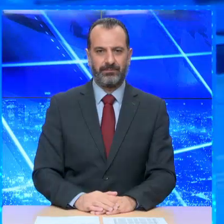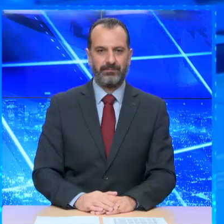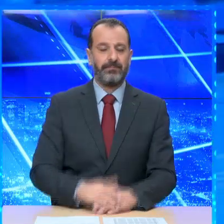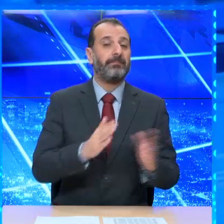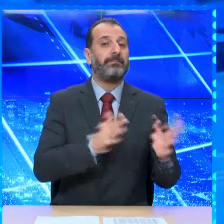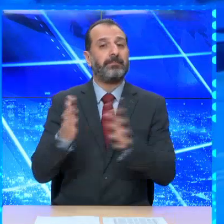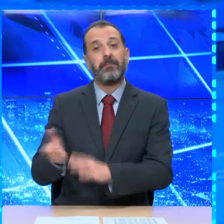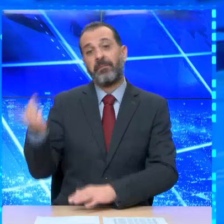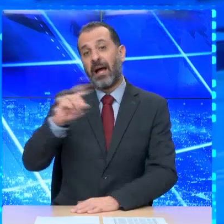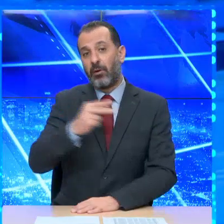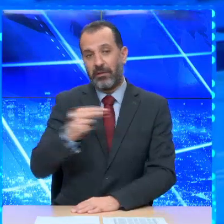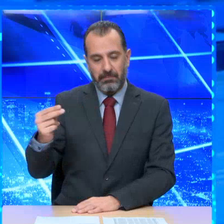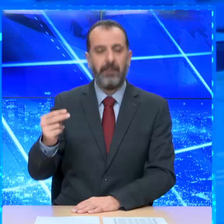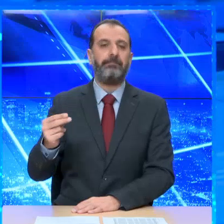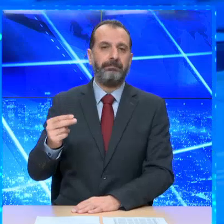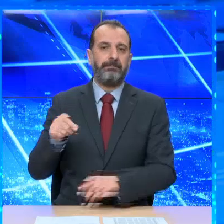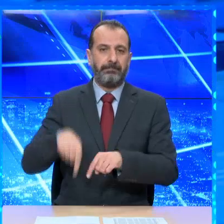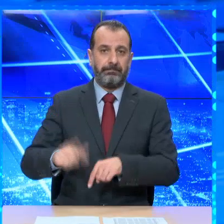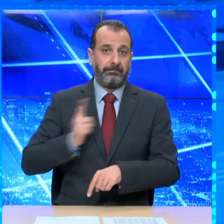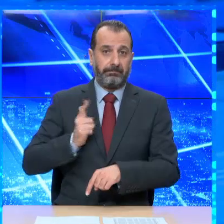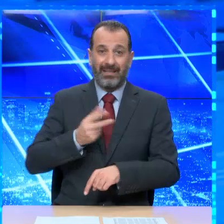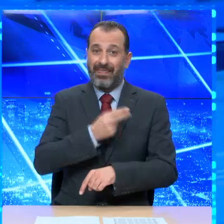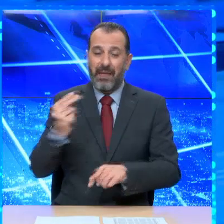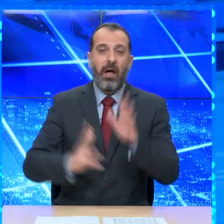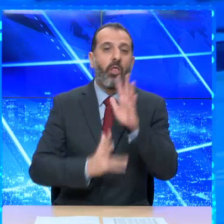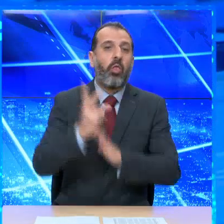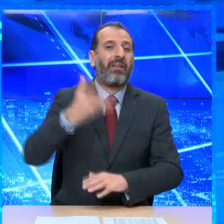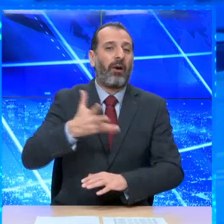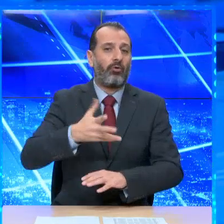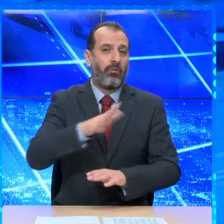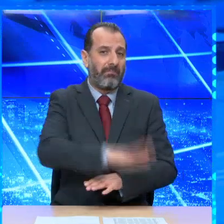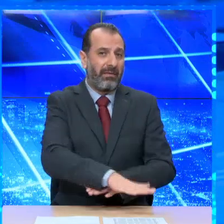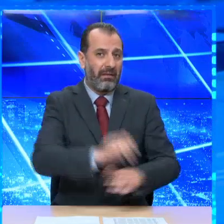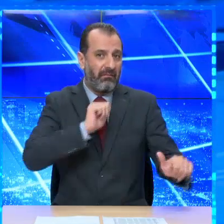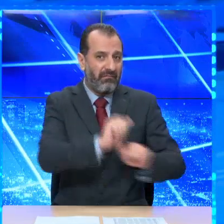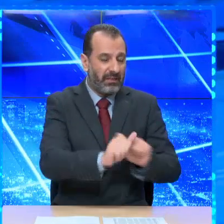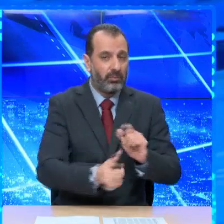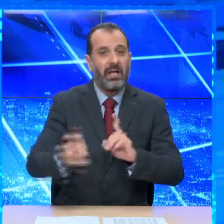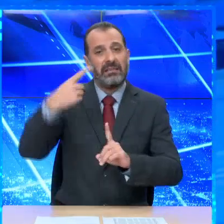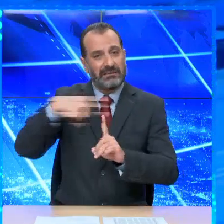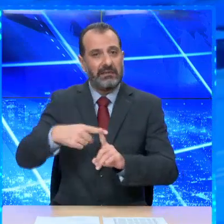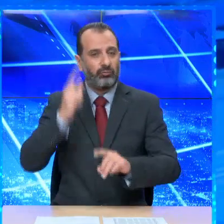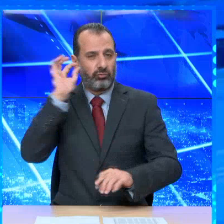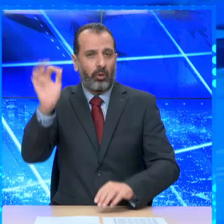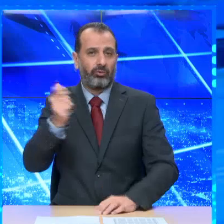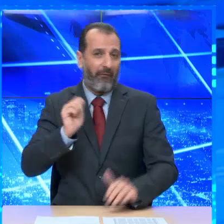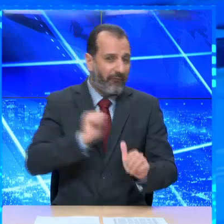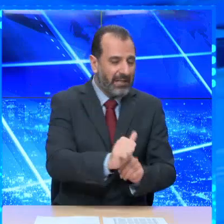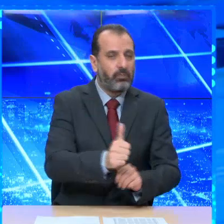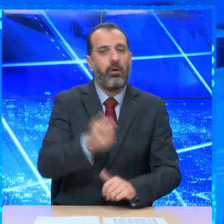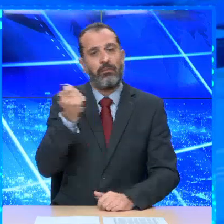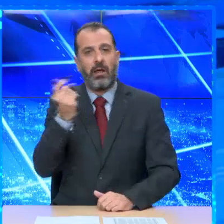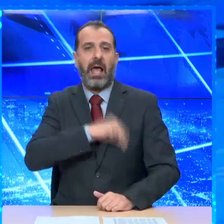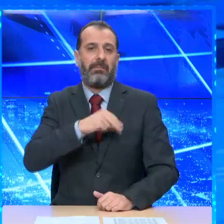Εμείς αλλάζουμε θέμα. Θέμα χρόνου είναι πια η έκδοση νέων ενταλμάτων σύλληψης για την υπόθεση βιασμού και σεξουαλικής εκμετάλλευσης της 12χρονης